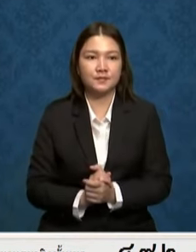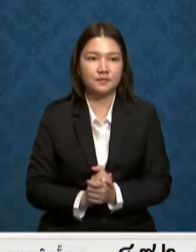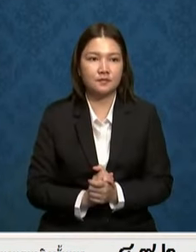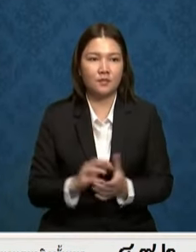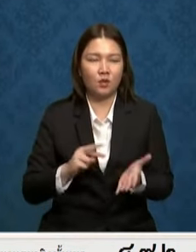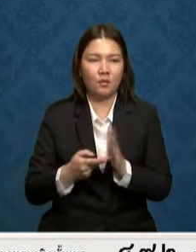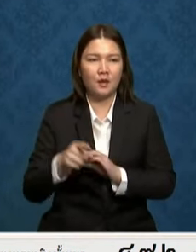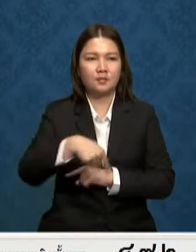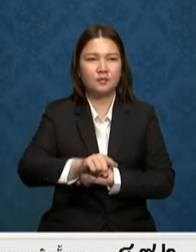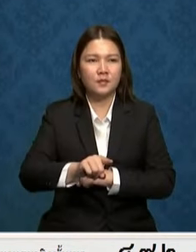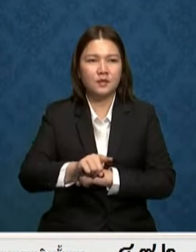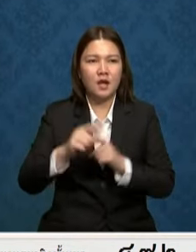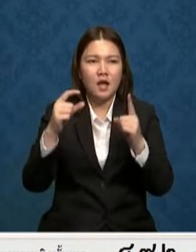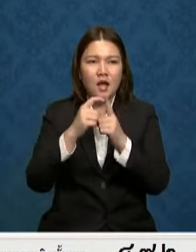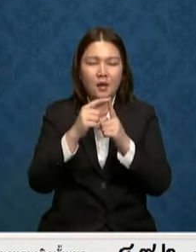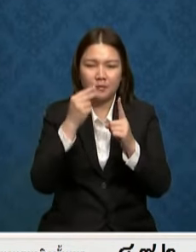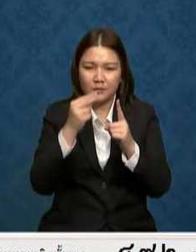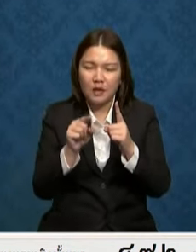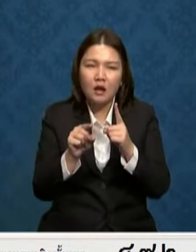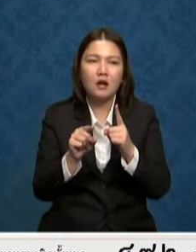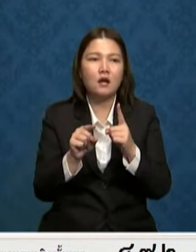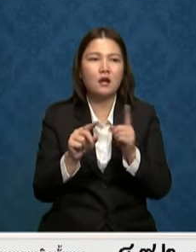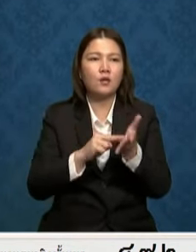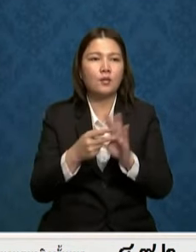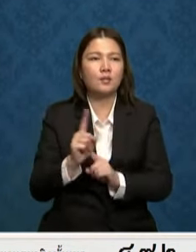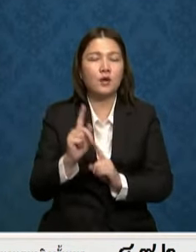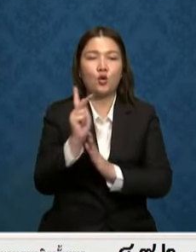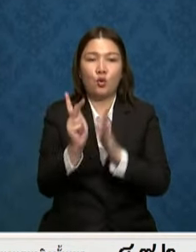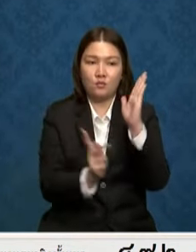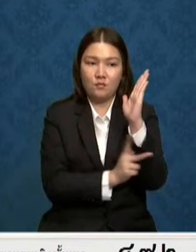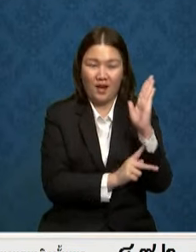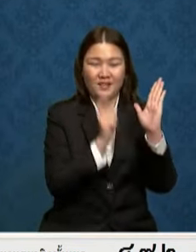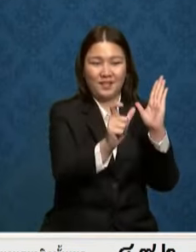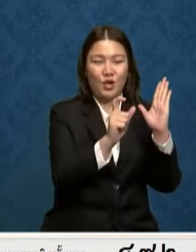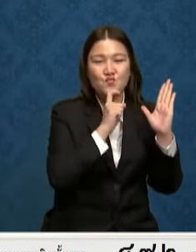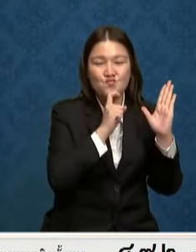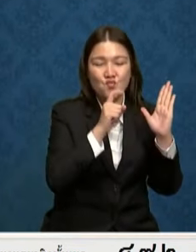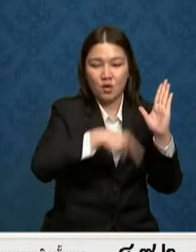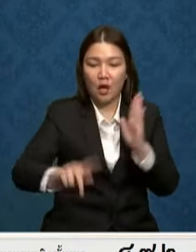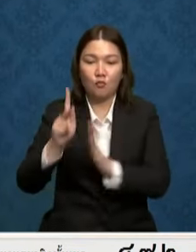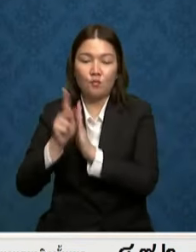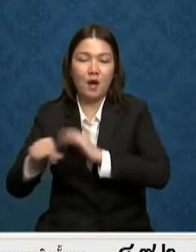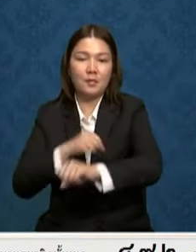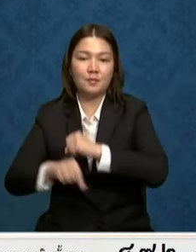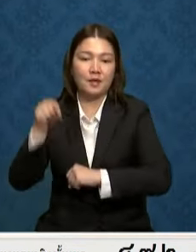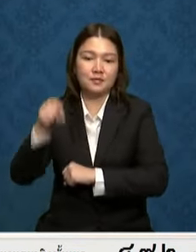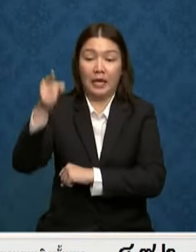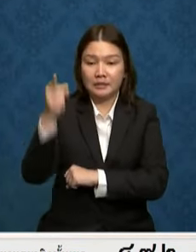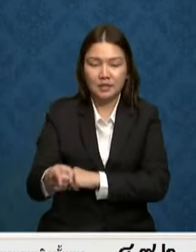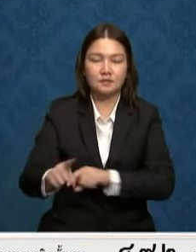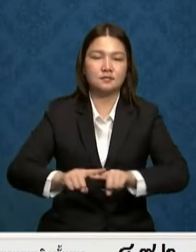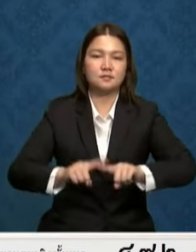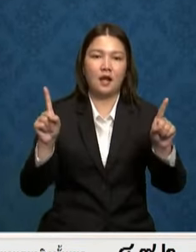ขลุมแล้วก็ไม่ได้คำนึงถึงว่ากฎหมายที่มีอยู่ในตัวบทกับกฎหมายที่ใช้บังคับจริงเนี่ยมันไม่เหมือนกันนะ